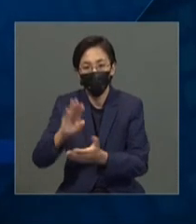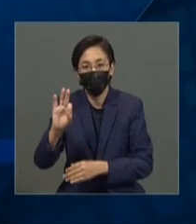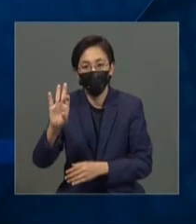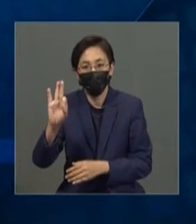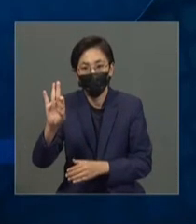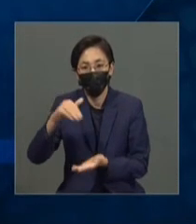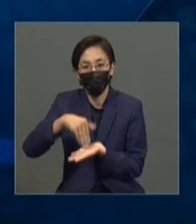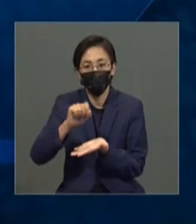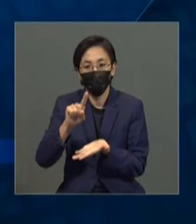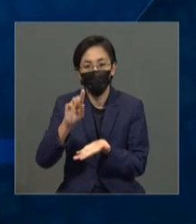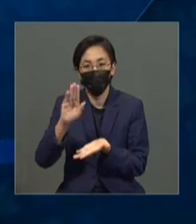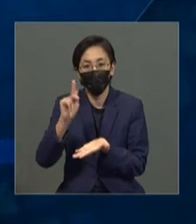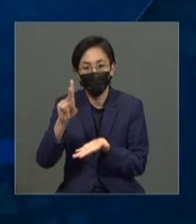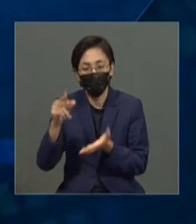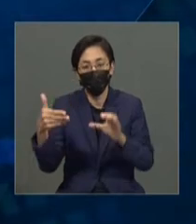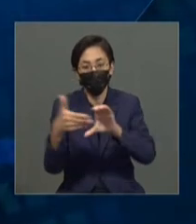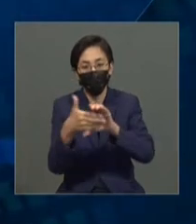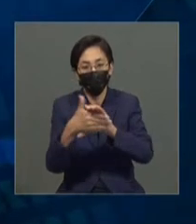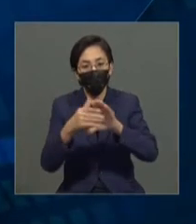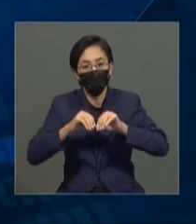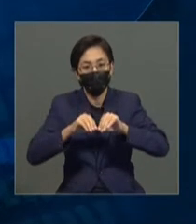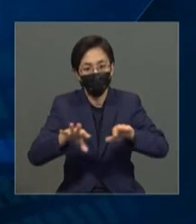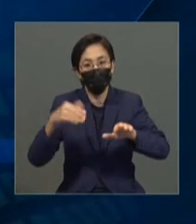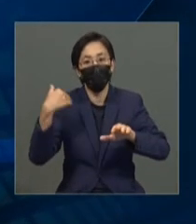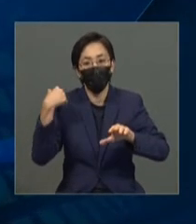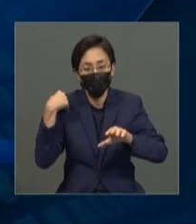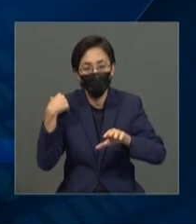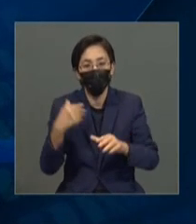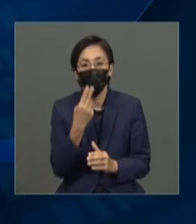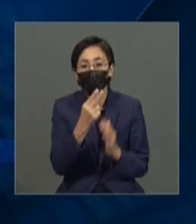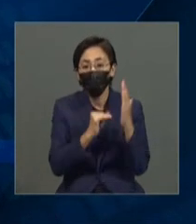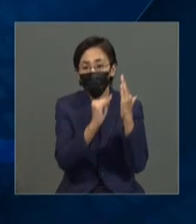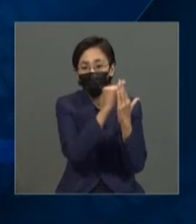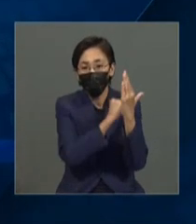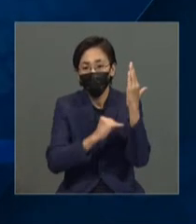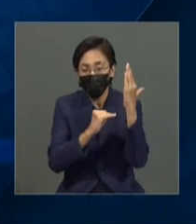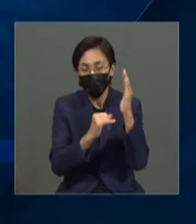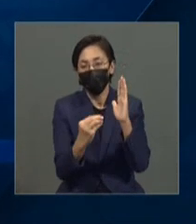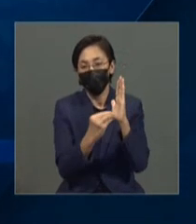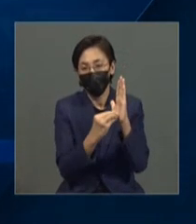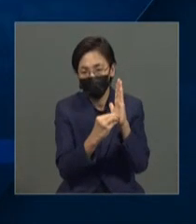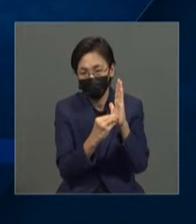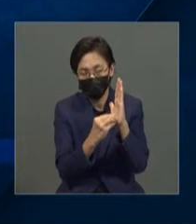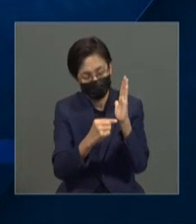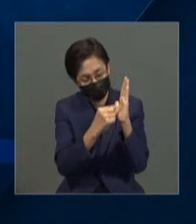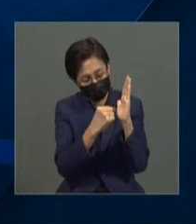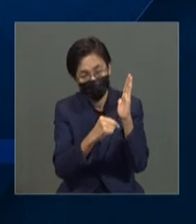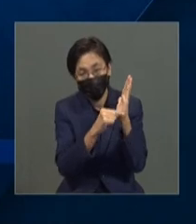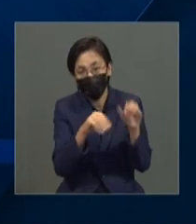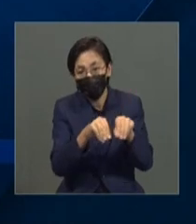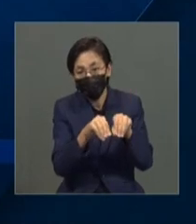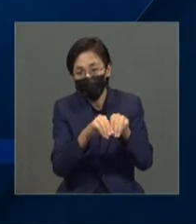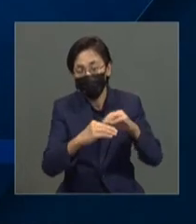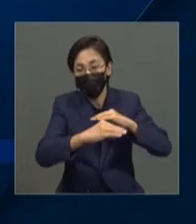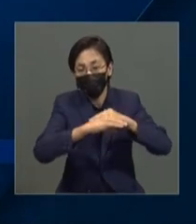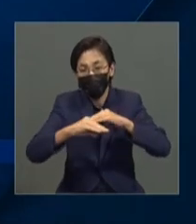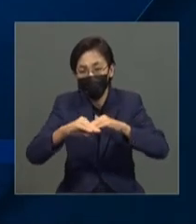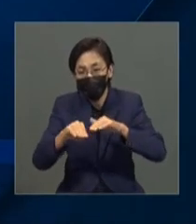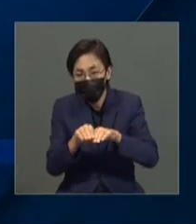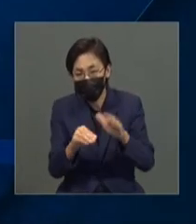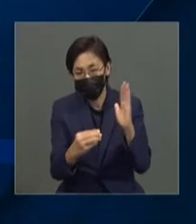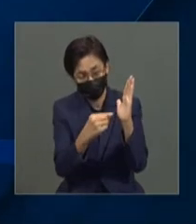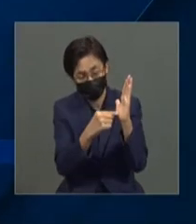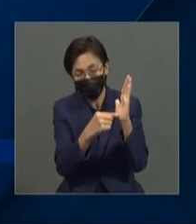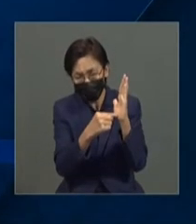บค.หลายๆจังหวัดนะคะที่นอกเหนือไปจากกทม.และปริมณฑลทิศทางแนวโน้ม